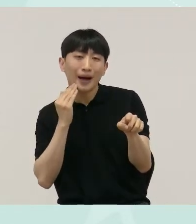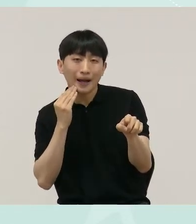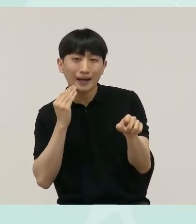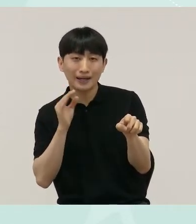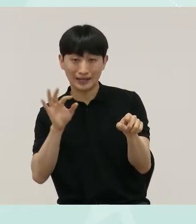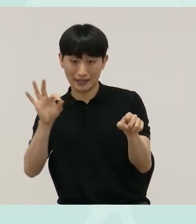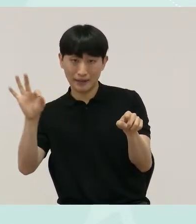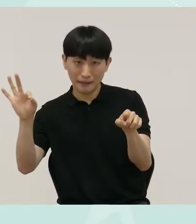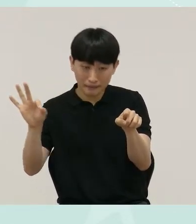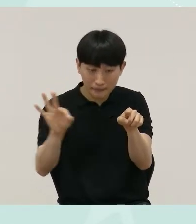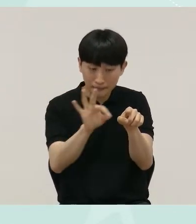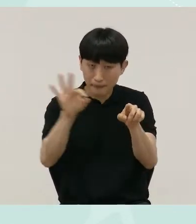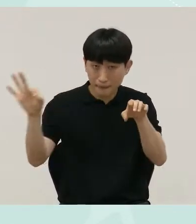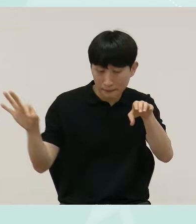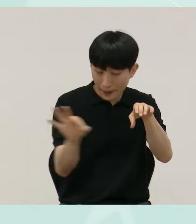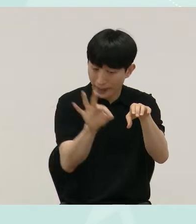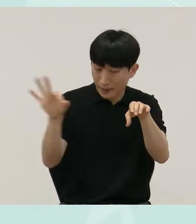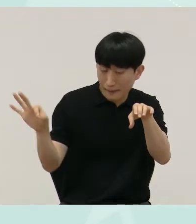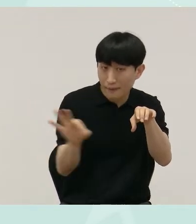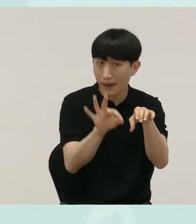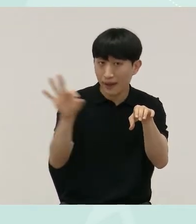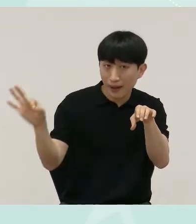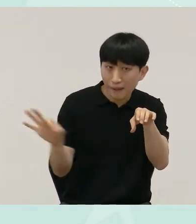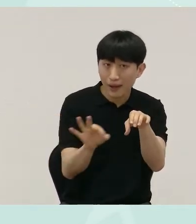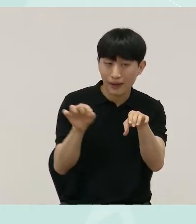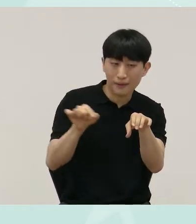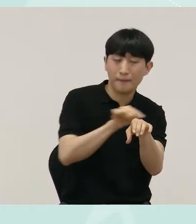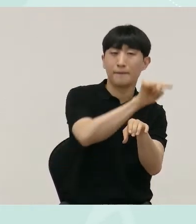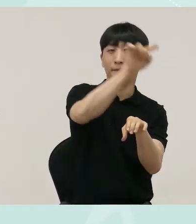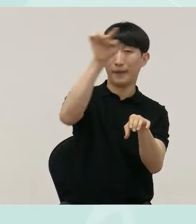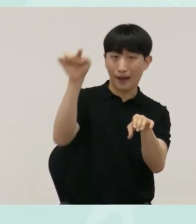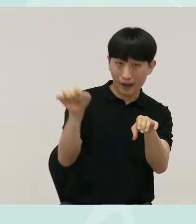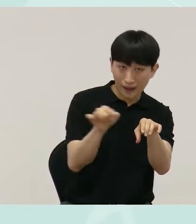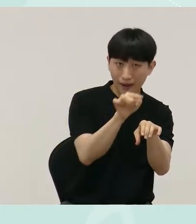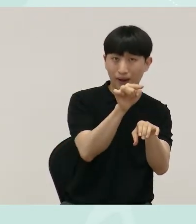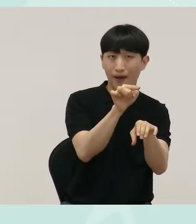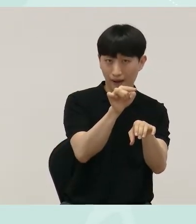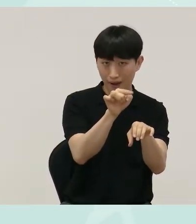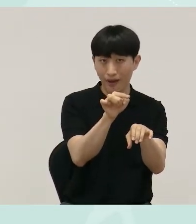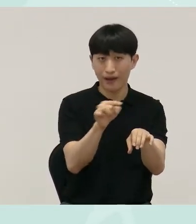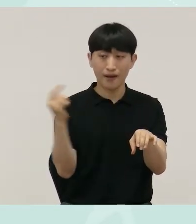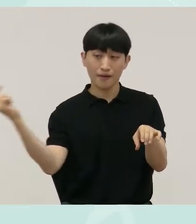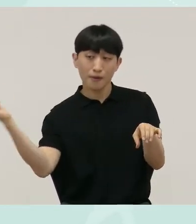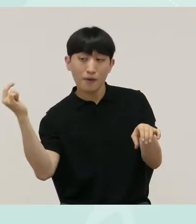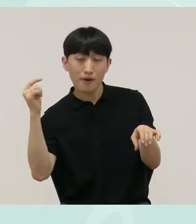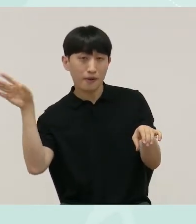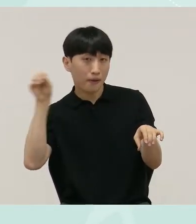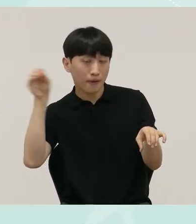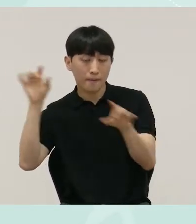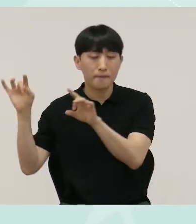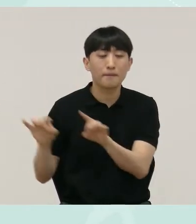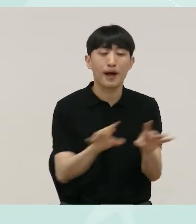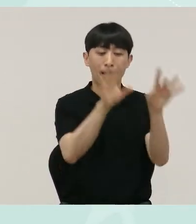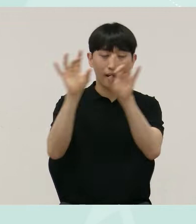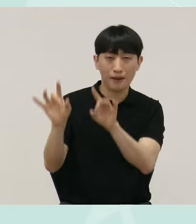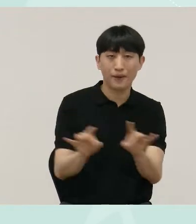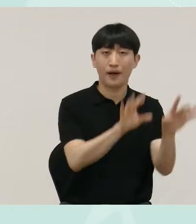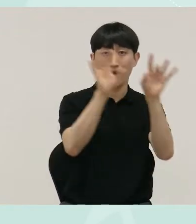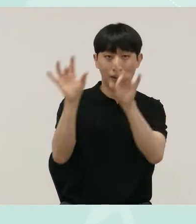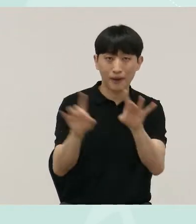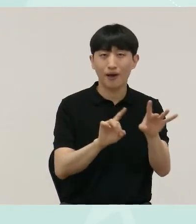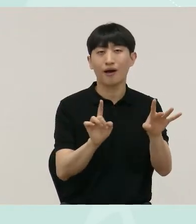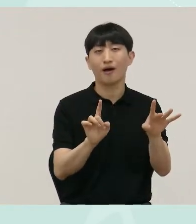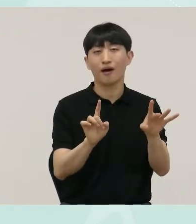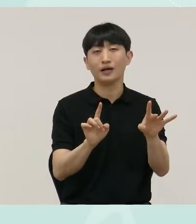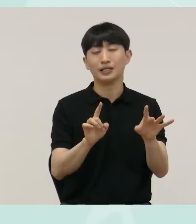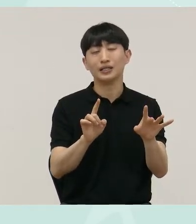삽입을 하고 그리고 이 삽입된 전극을 통해서 외부의 소리에 반응해서 전기자극을 발생